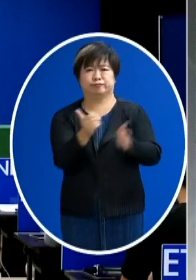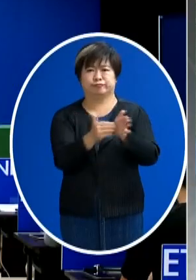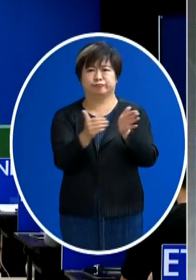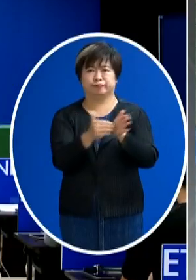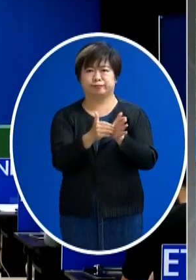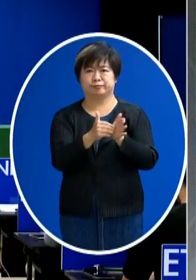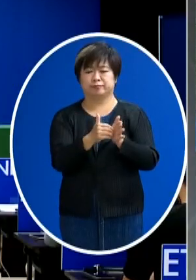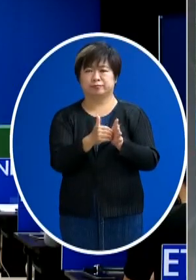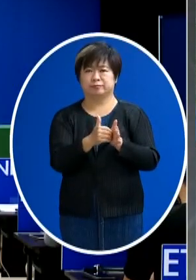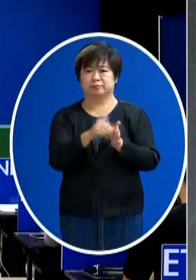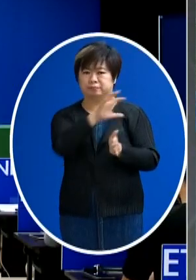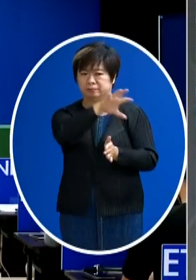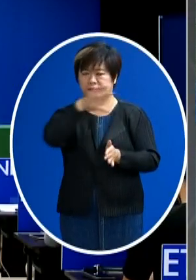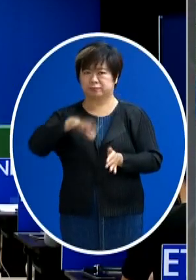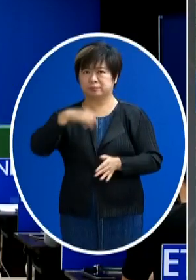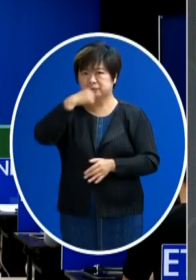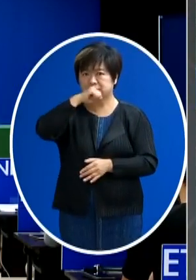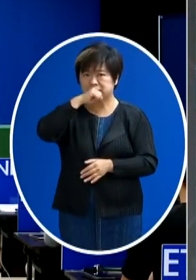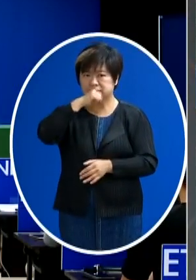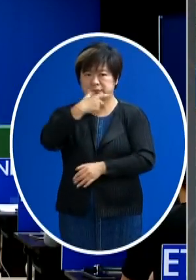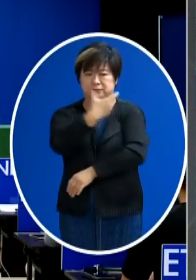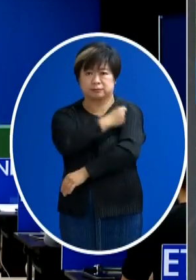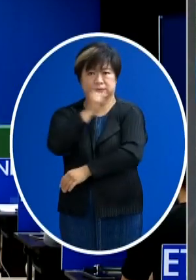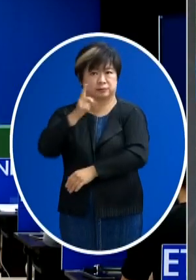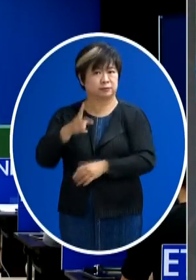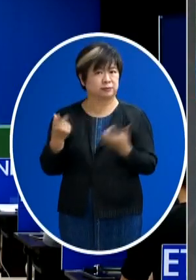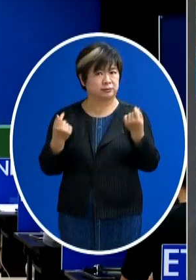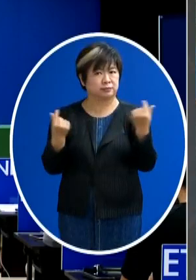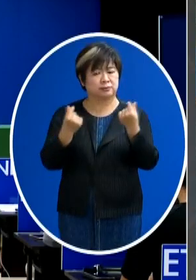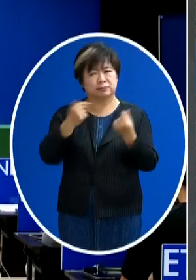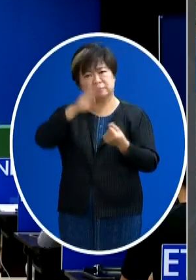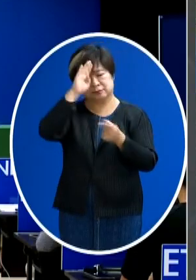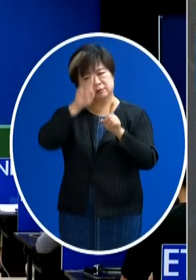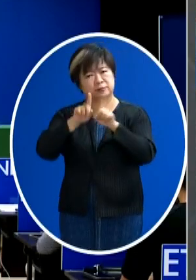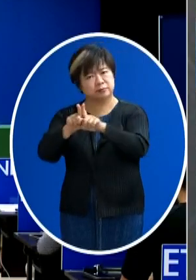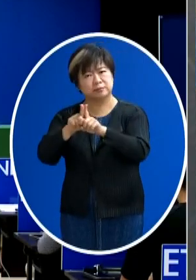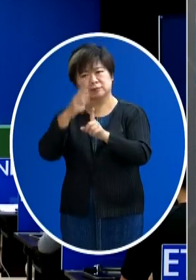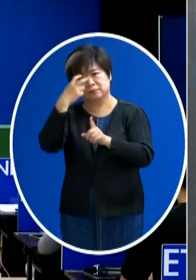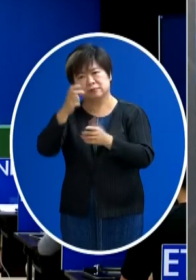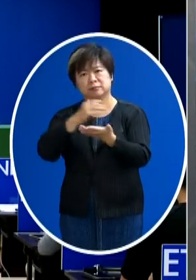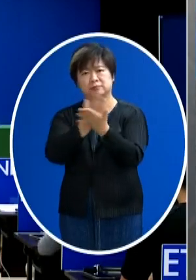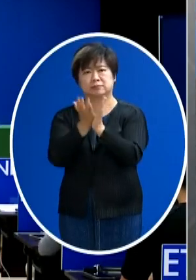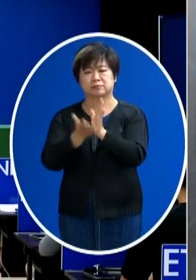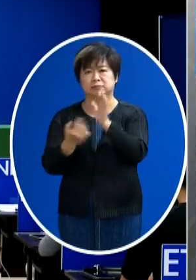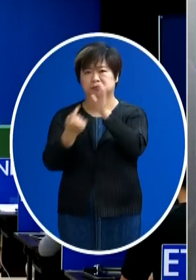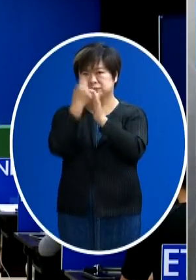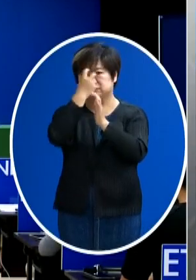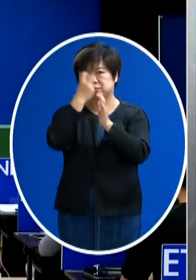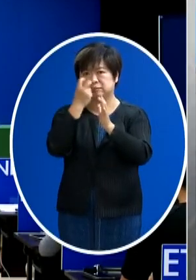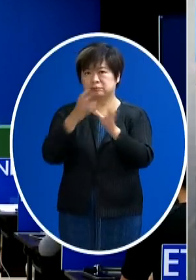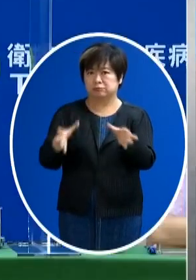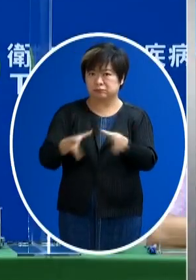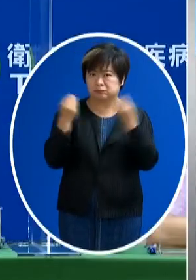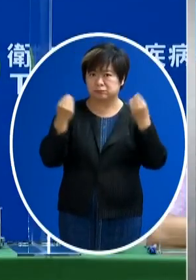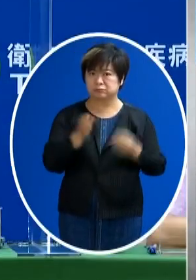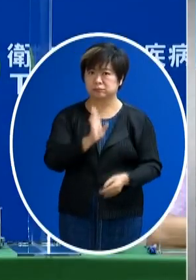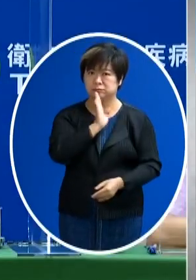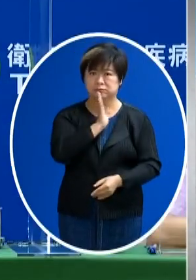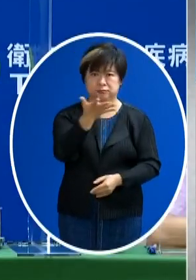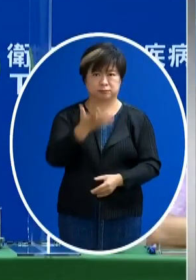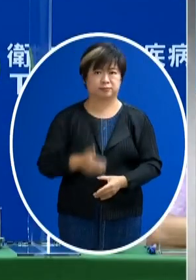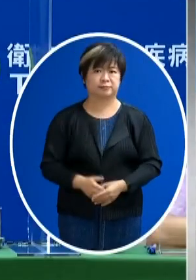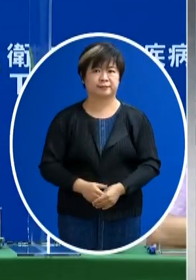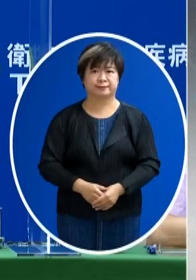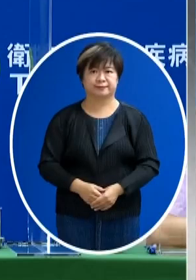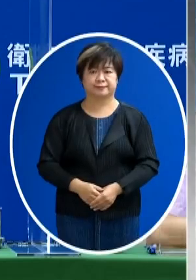地方的衛生局可以讓這個科興跟國藥疫苗可以列入小黃卡當時陳時中是